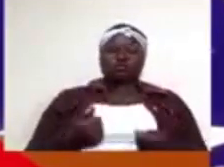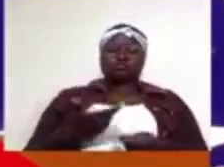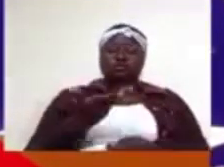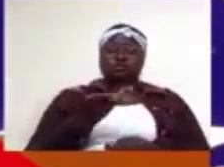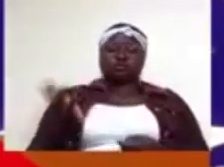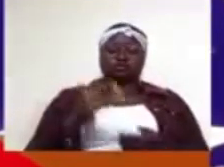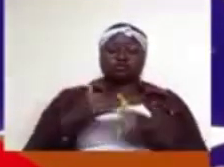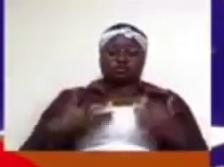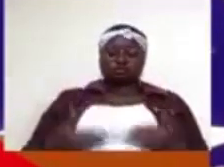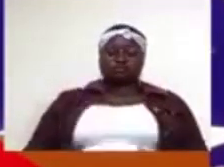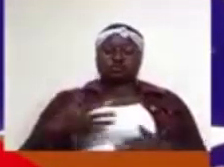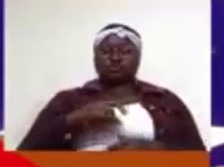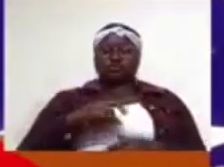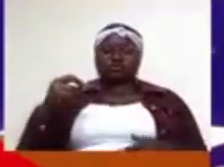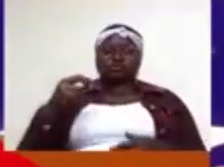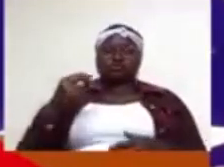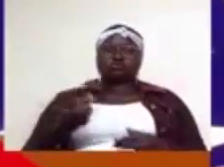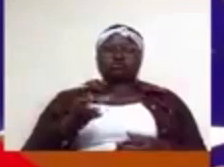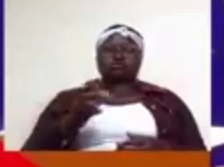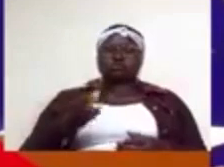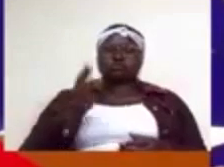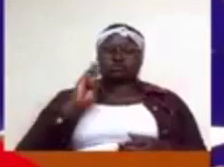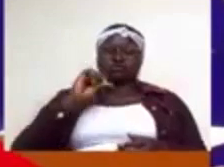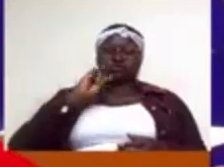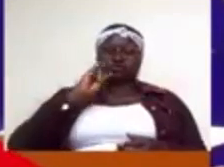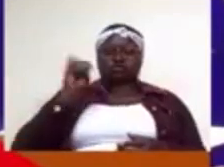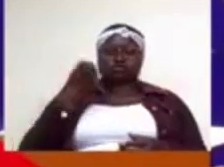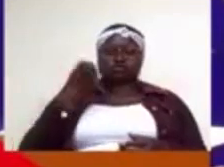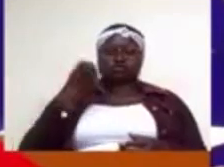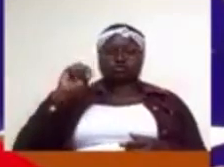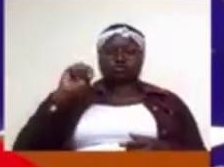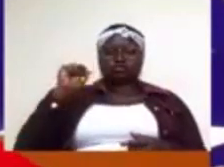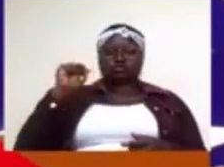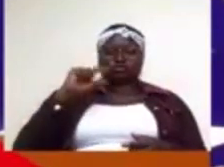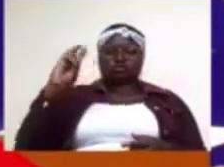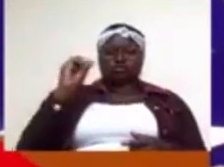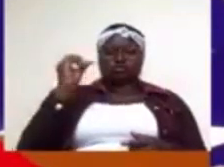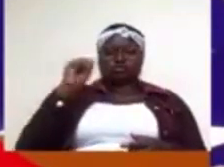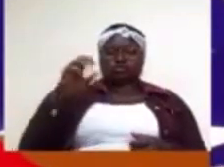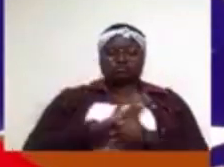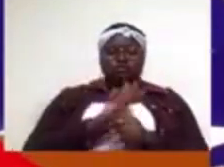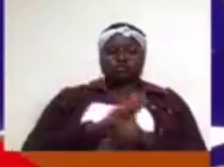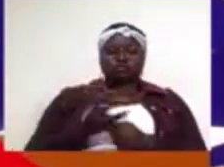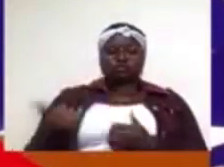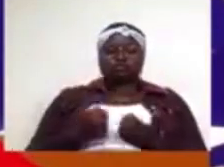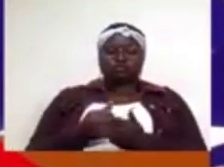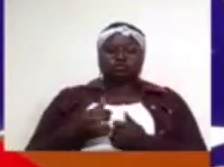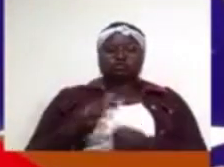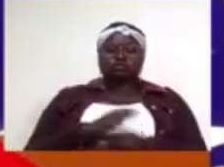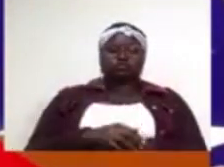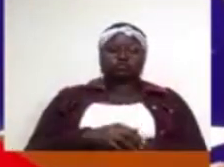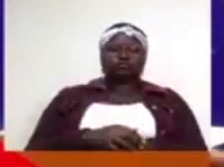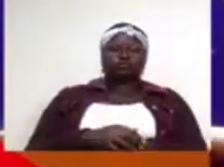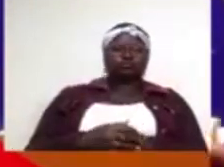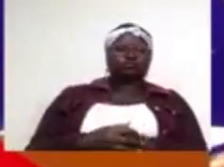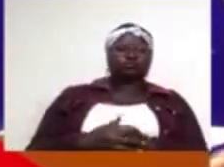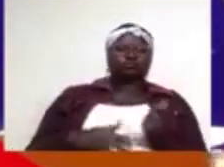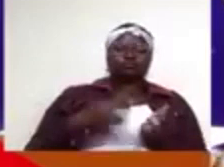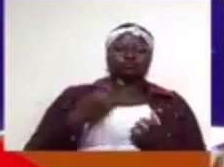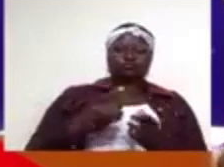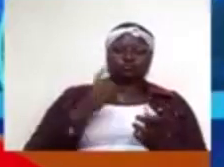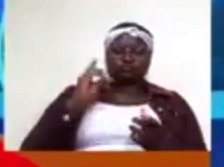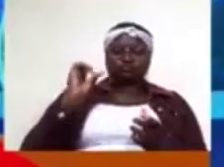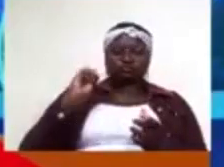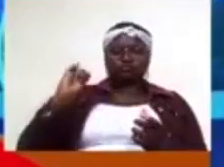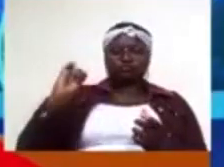agikinya gwika uguo ri ena roho witagwo wa wiru ena wiru mwingi uihurite so agakorwa kiuga atiriri nikio jugire hena